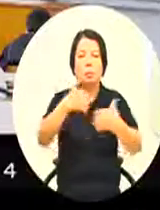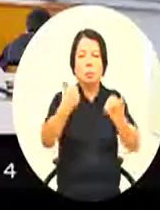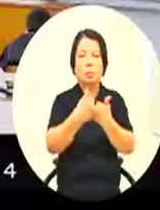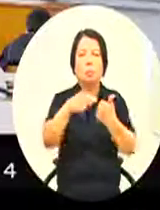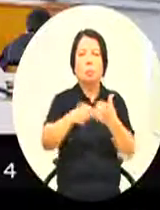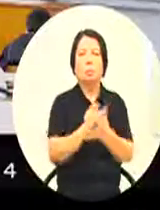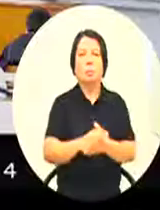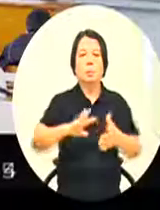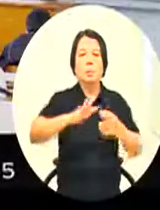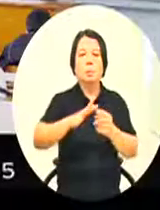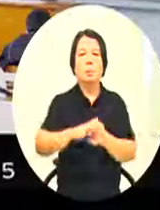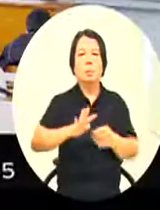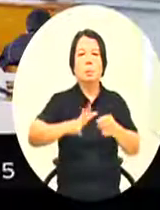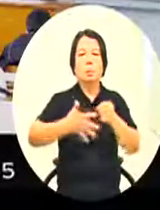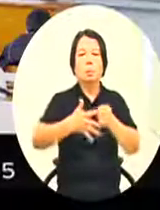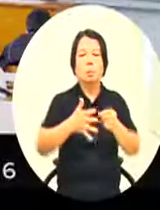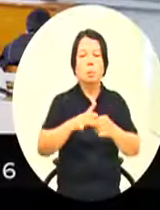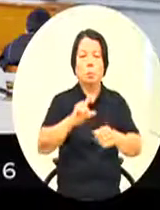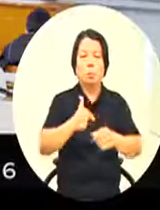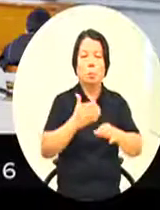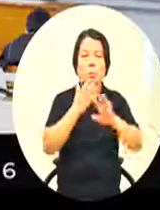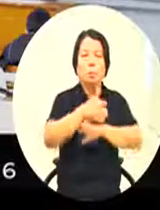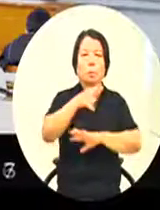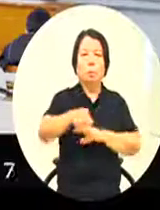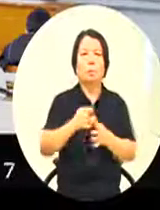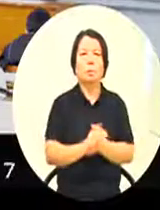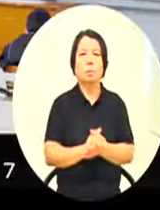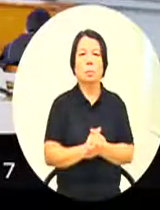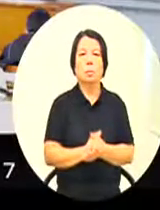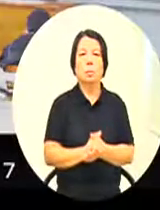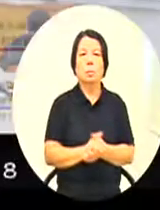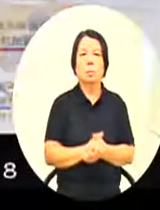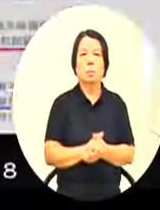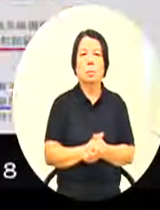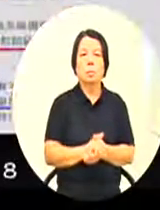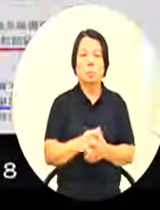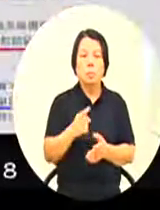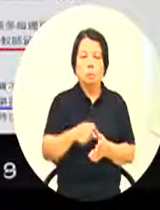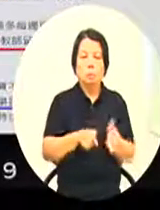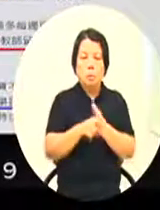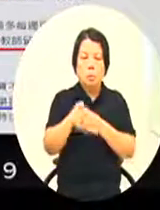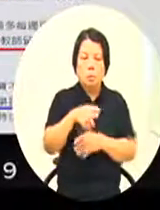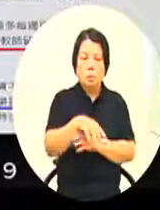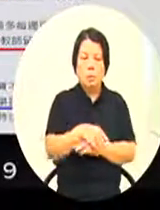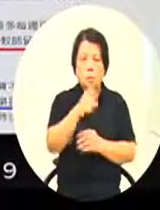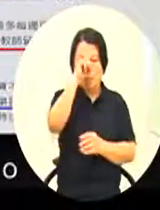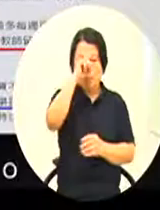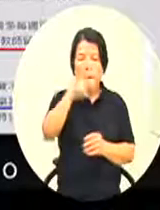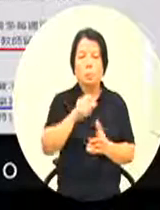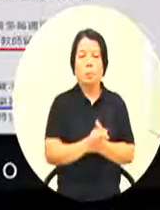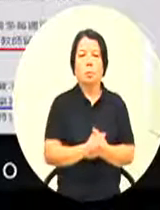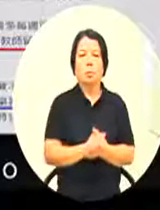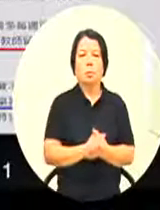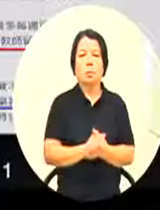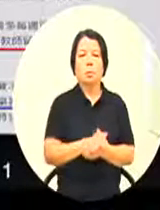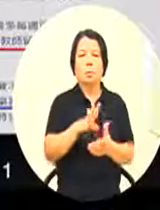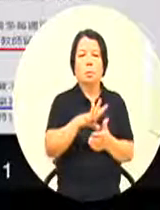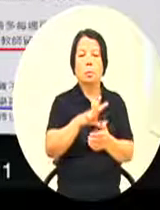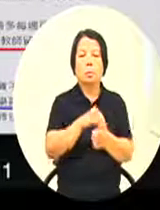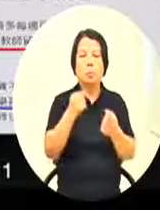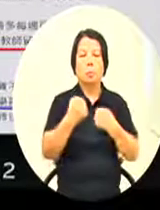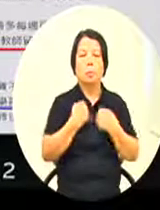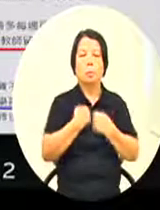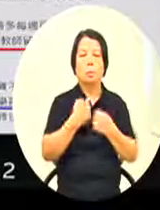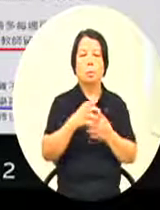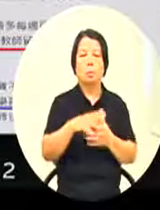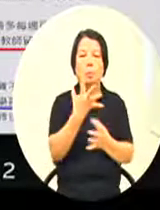超额这个老师教师超额的问题。那我们一直期待的是用学习时数去做，